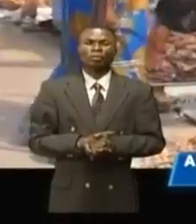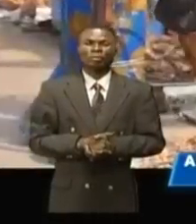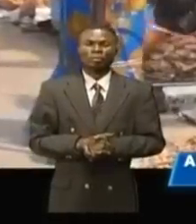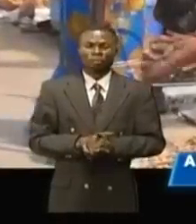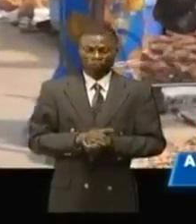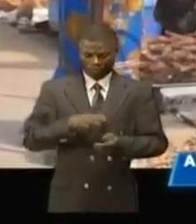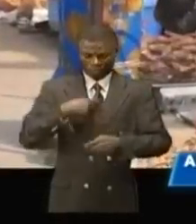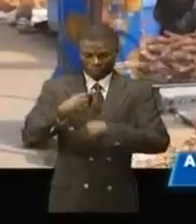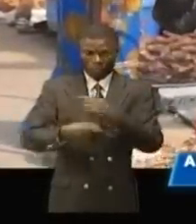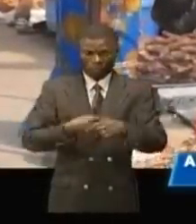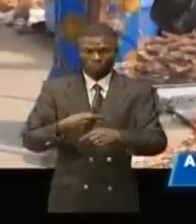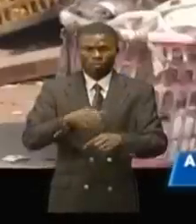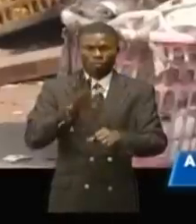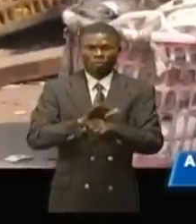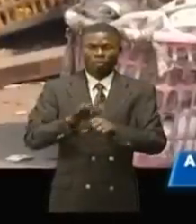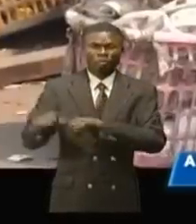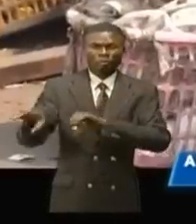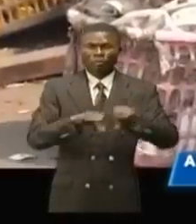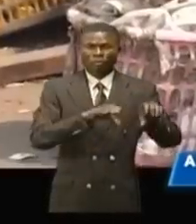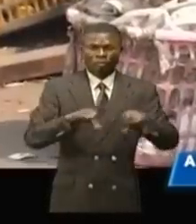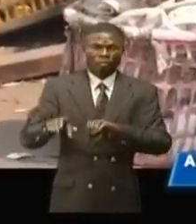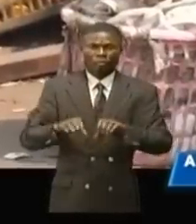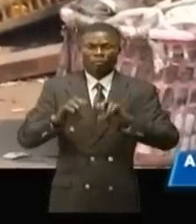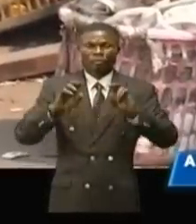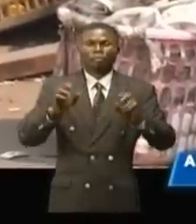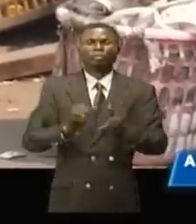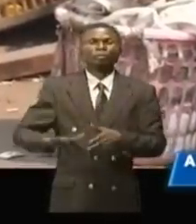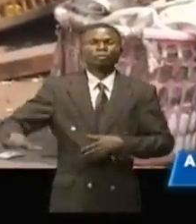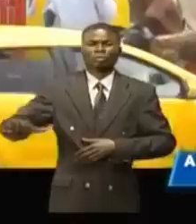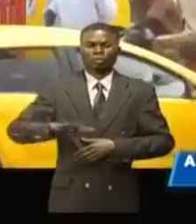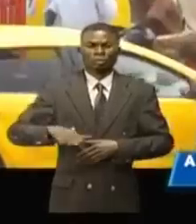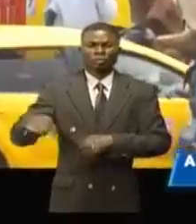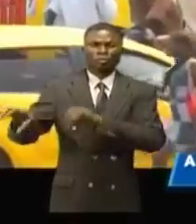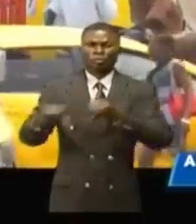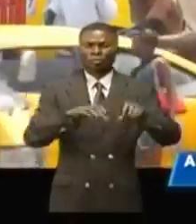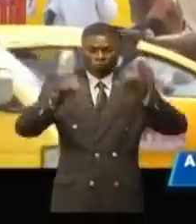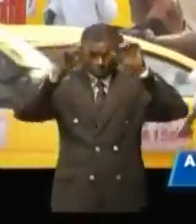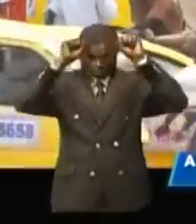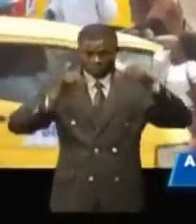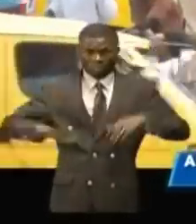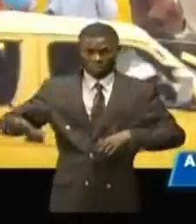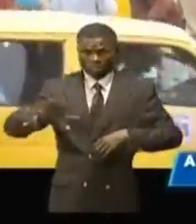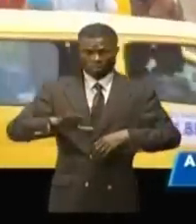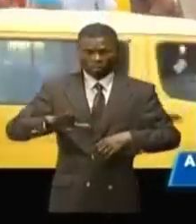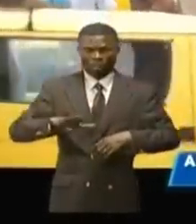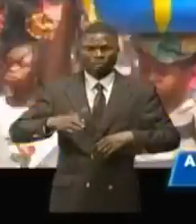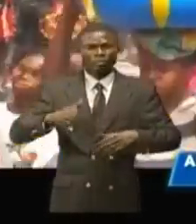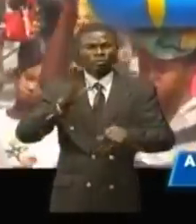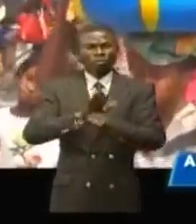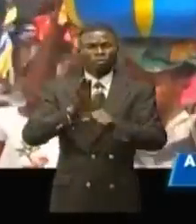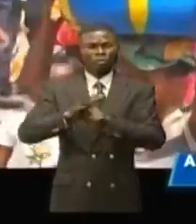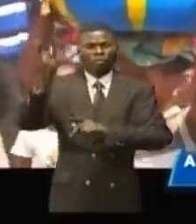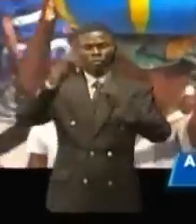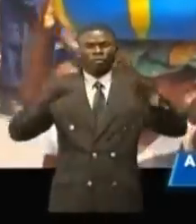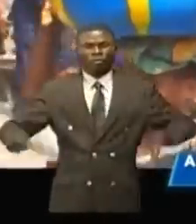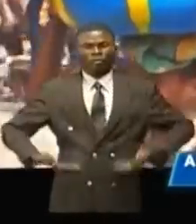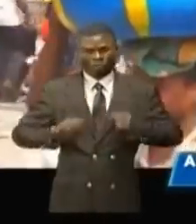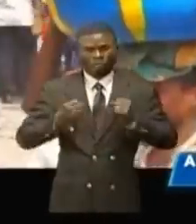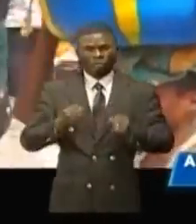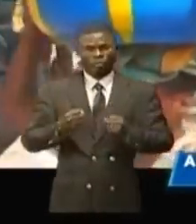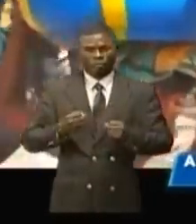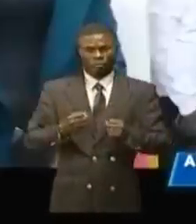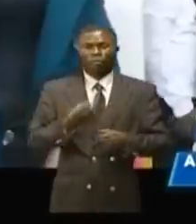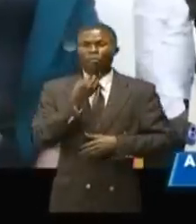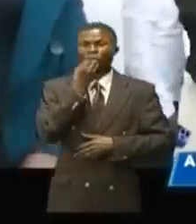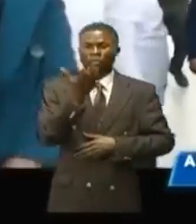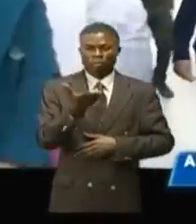Menées dans plusieurs secteurs de la vie nationale, les actions du chef de l'État sont appréciées par la population congolaise,